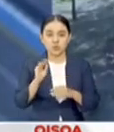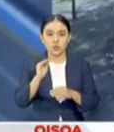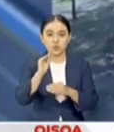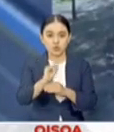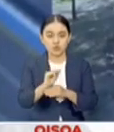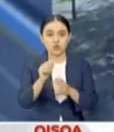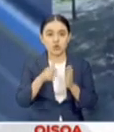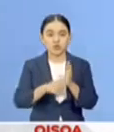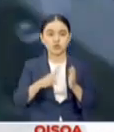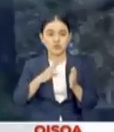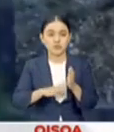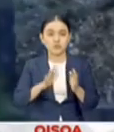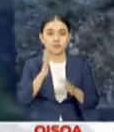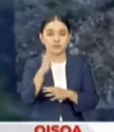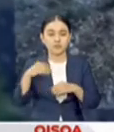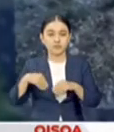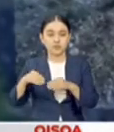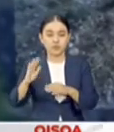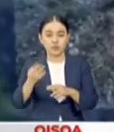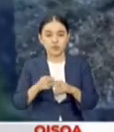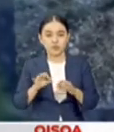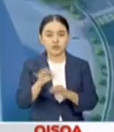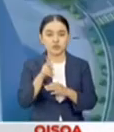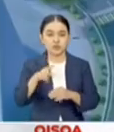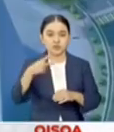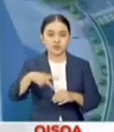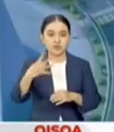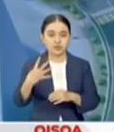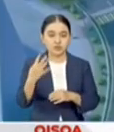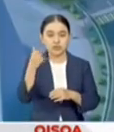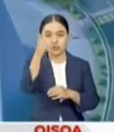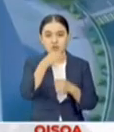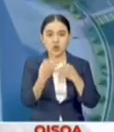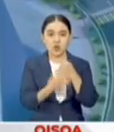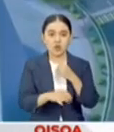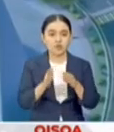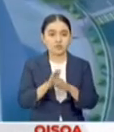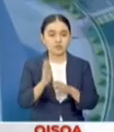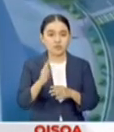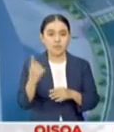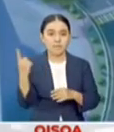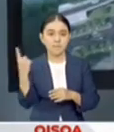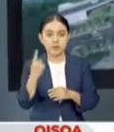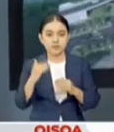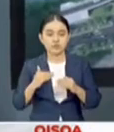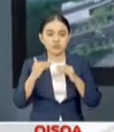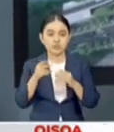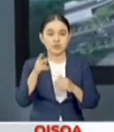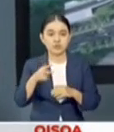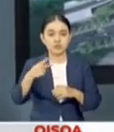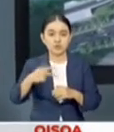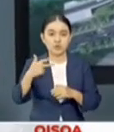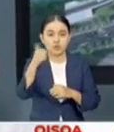qo'shimcha 690 tup daraxt ekiladi. Mazkur loyiha 2024 yil oxirigacha amalga oshiriladi. Birinchi bosqich